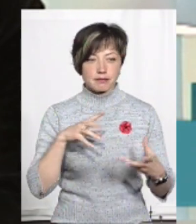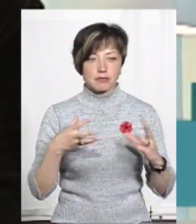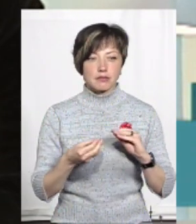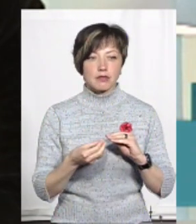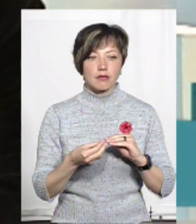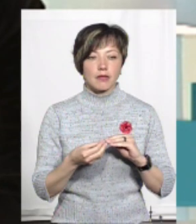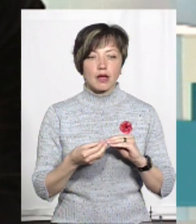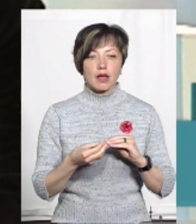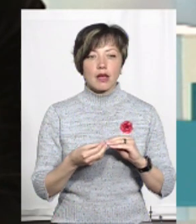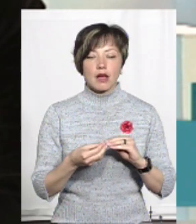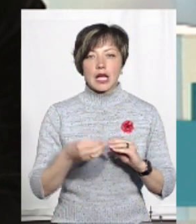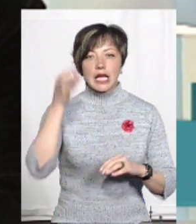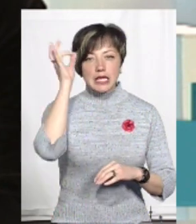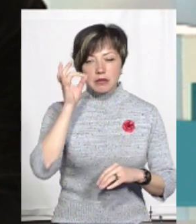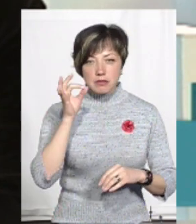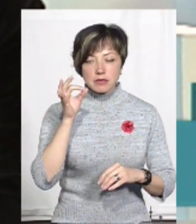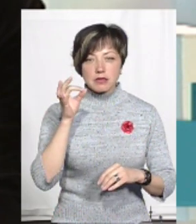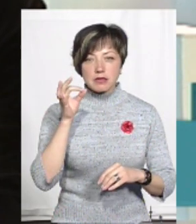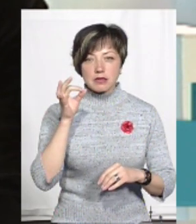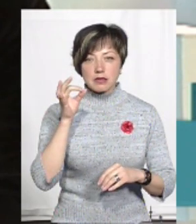Вони, судячи з усього,